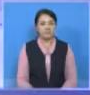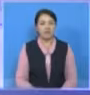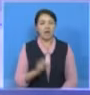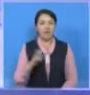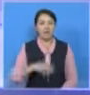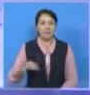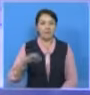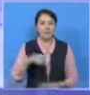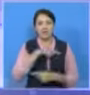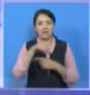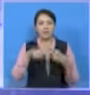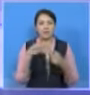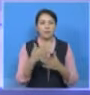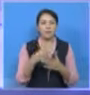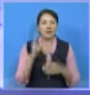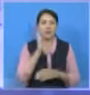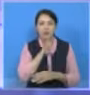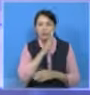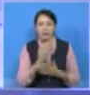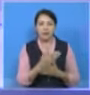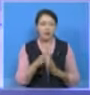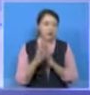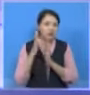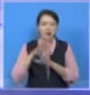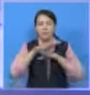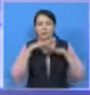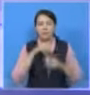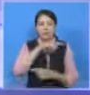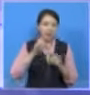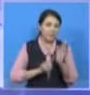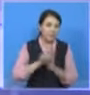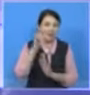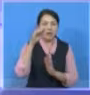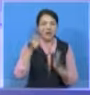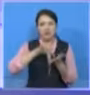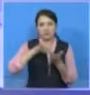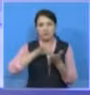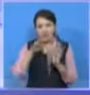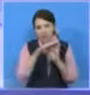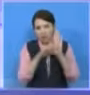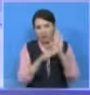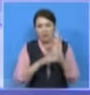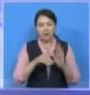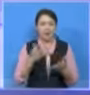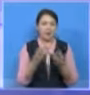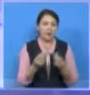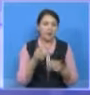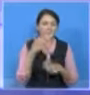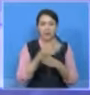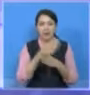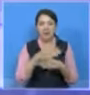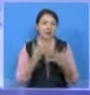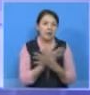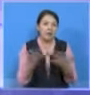Алға ауданда кәсіпкерлікті серік еткен қыз келіншектер қатары көп. Олар бизнес бастау жобасына қатысқан. Сөйтіп мемлекеттен қаржылай қолдау алып,